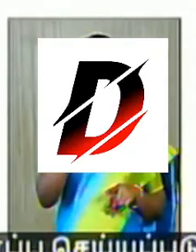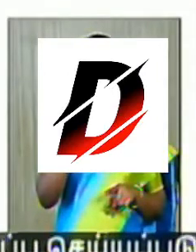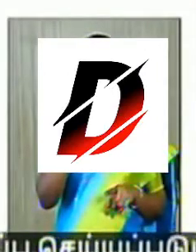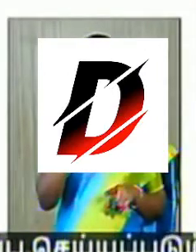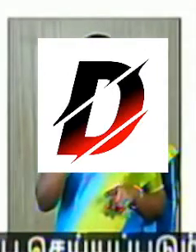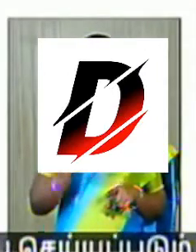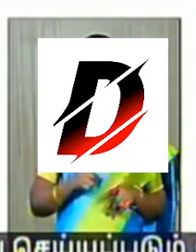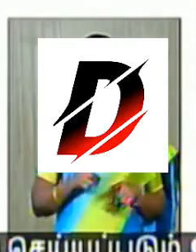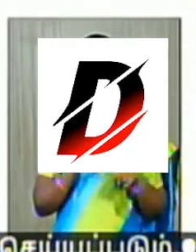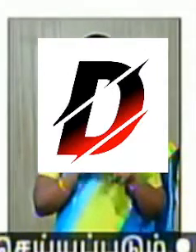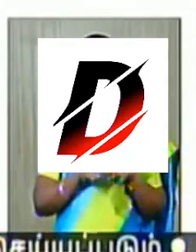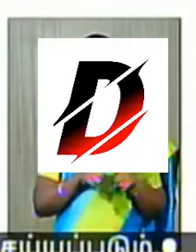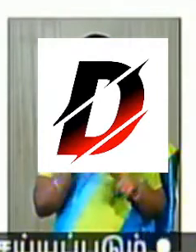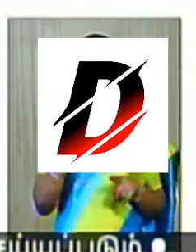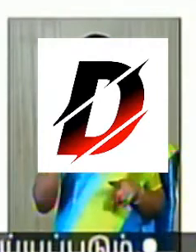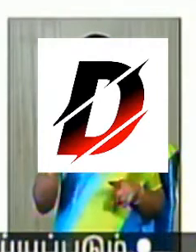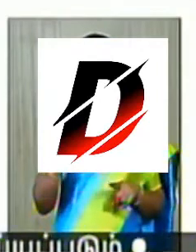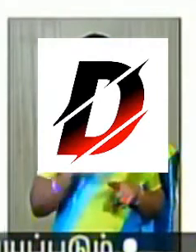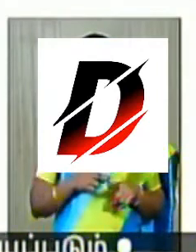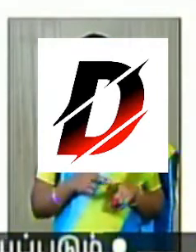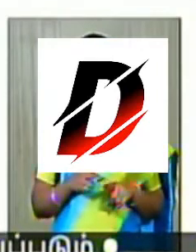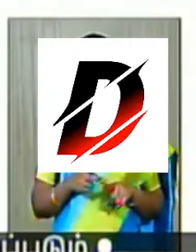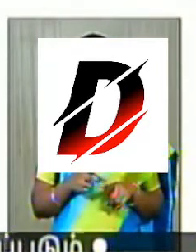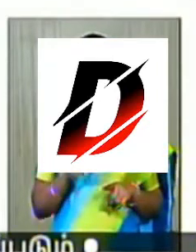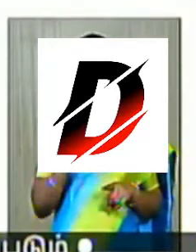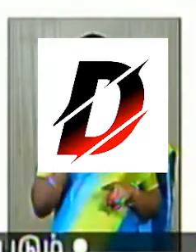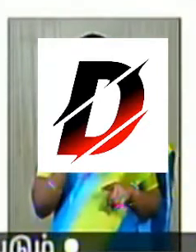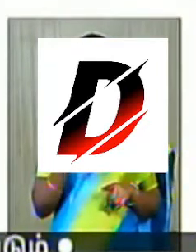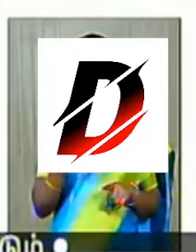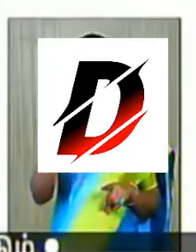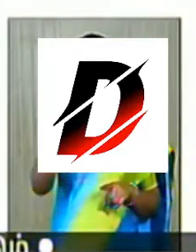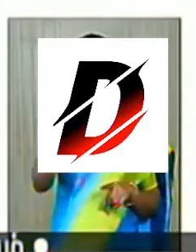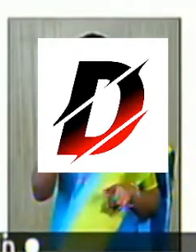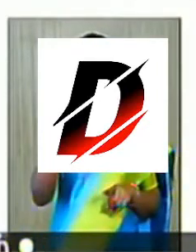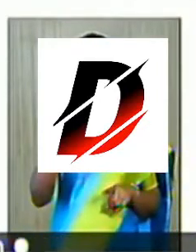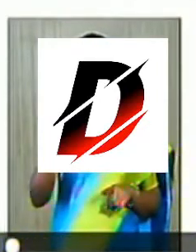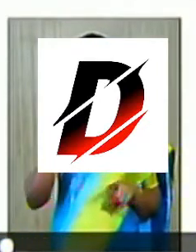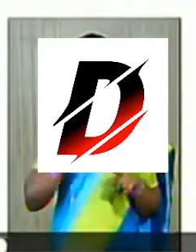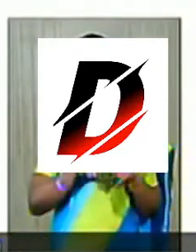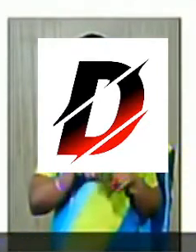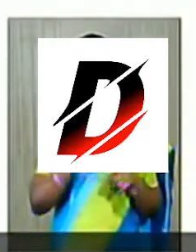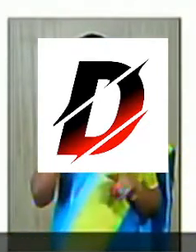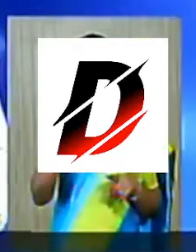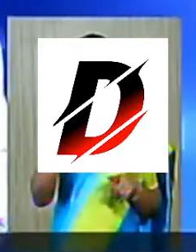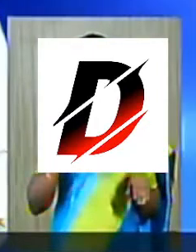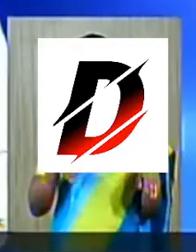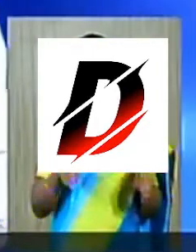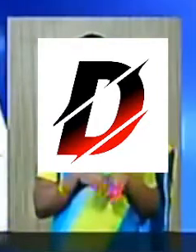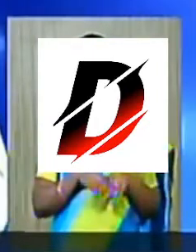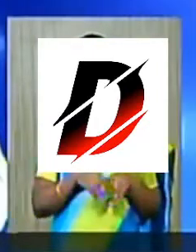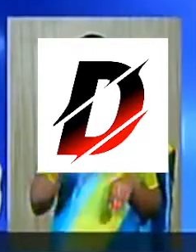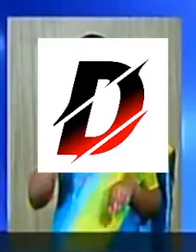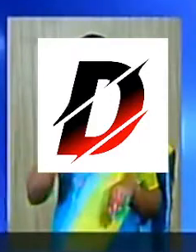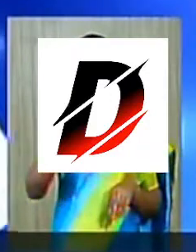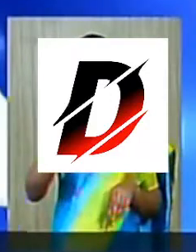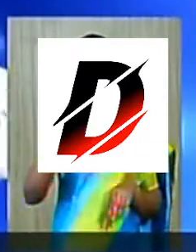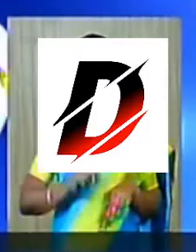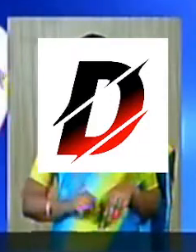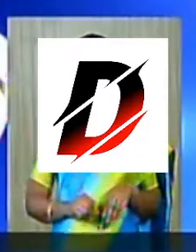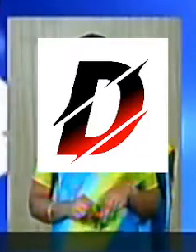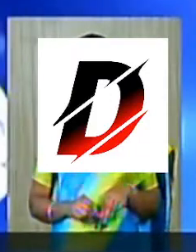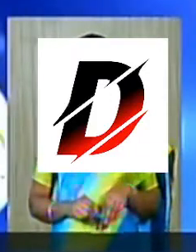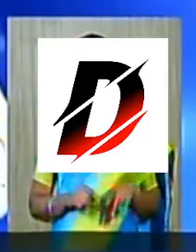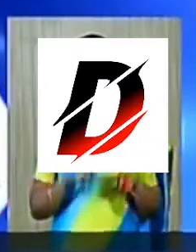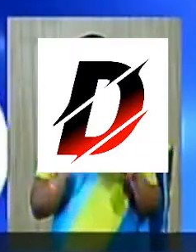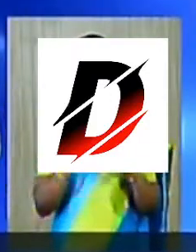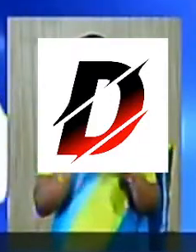வர்க்கப்படுத்தினால் ஒன்று, ரெண்டாவது பெருக்கினா ரெண்டு, ரெண்டை வர்க்கப்படுத்தினால் நாலு, நாலு ரெண்டாவது பெருக்கினா எட்டு, முடிஞ்சது. அடுத்தது எக்ஸ்